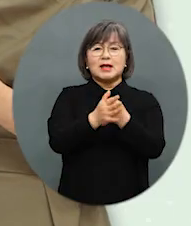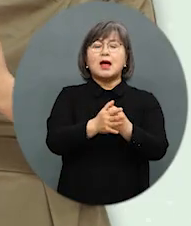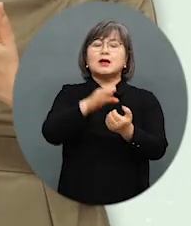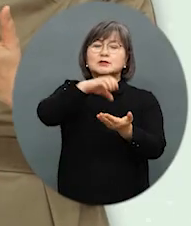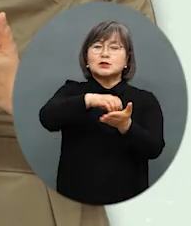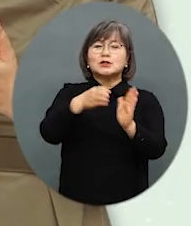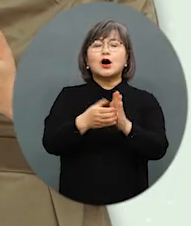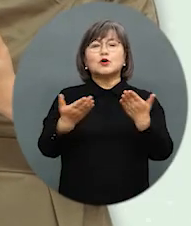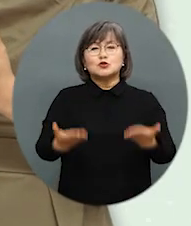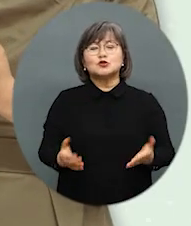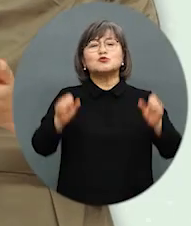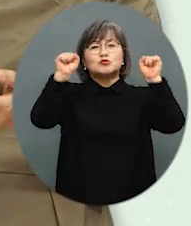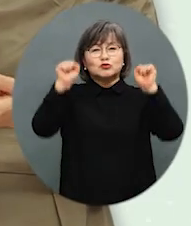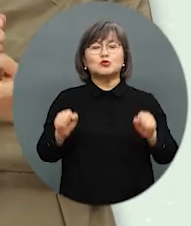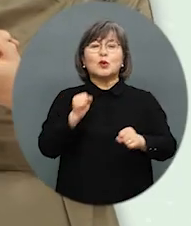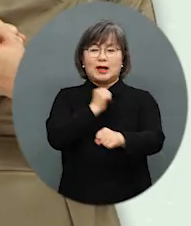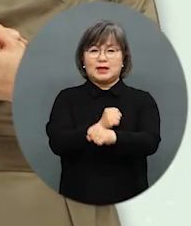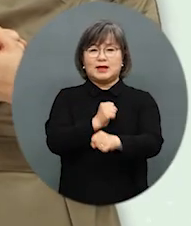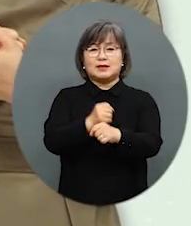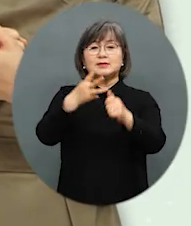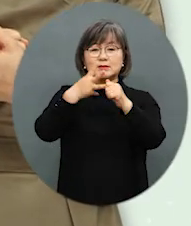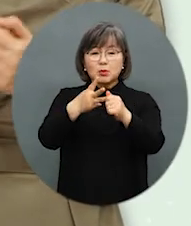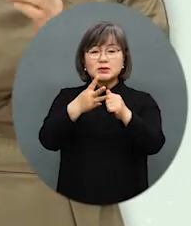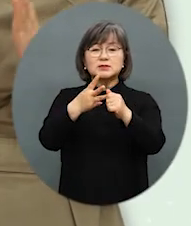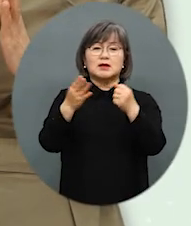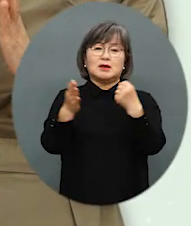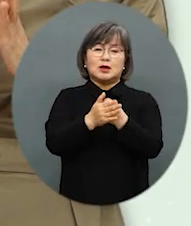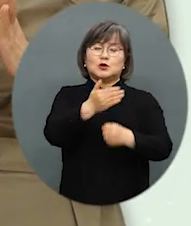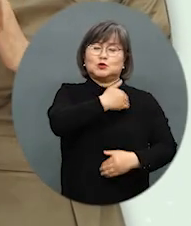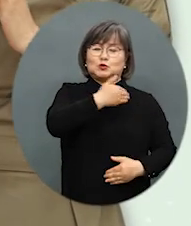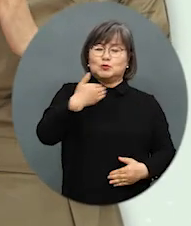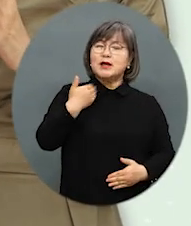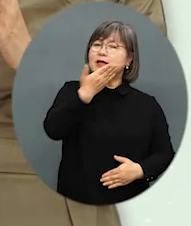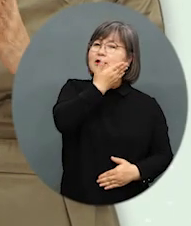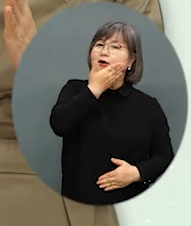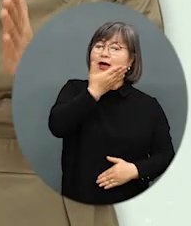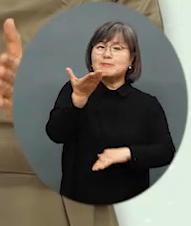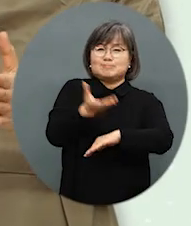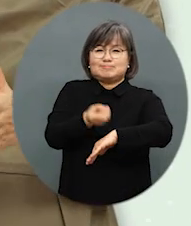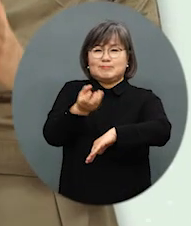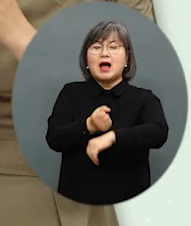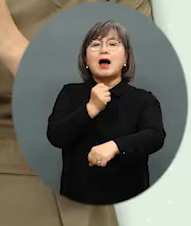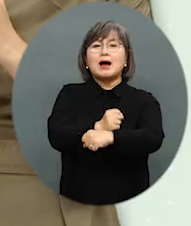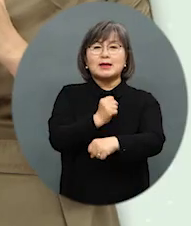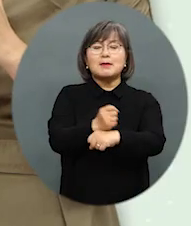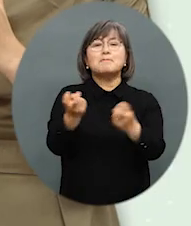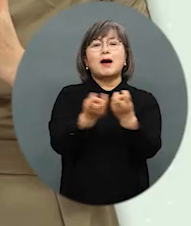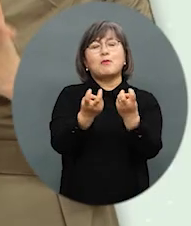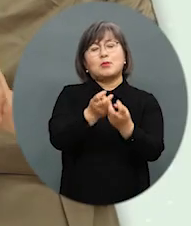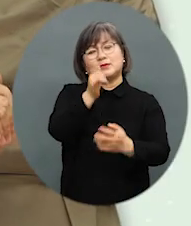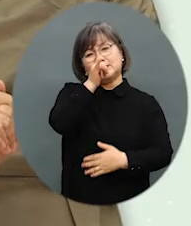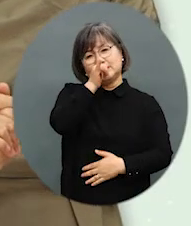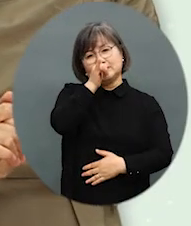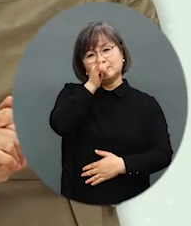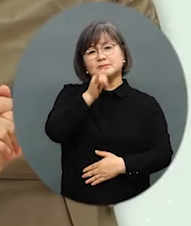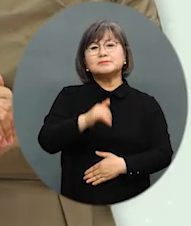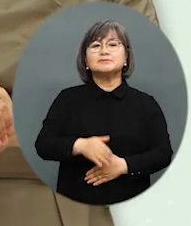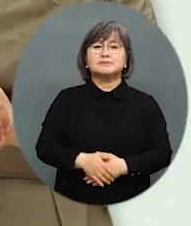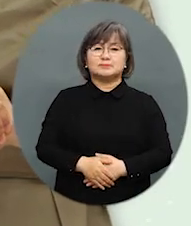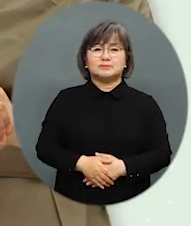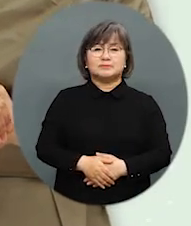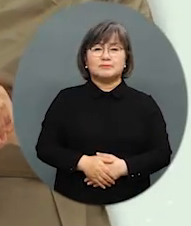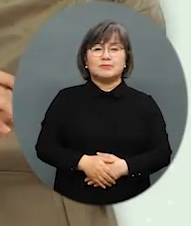번째 적당한 휴식과 운동하기, 세 번째 충분한 영양분을 섭취하기 같은 방법이